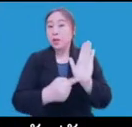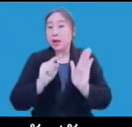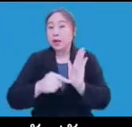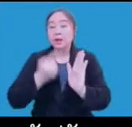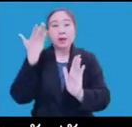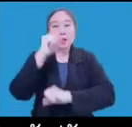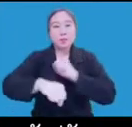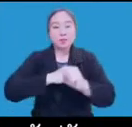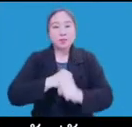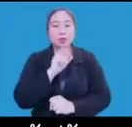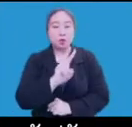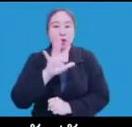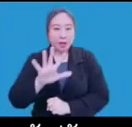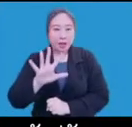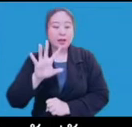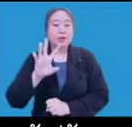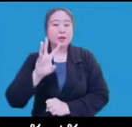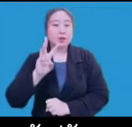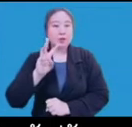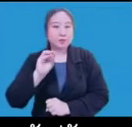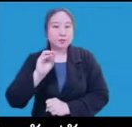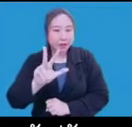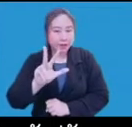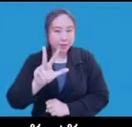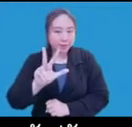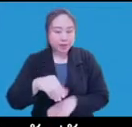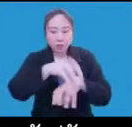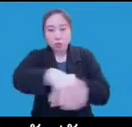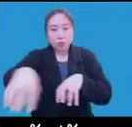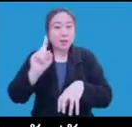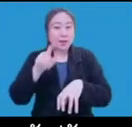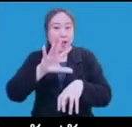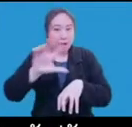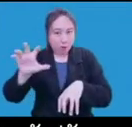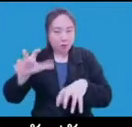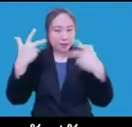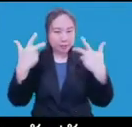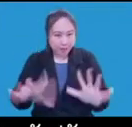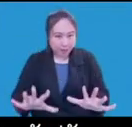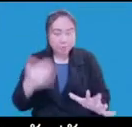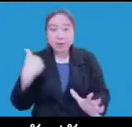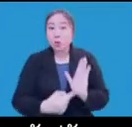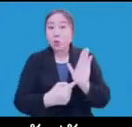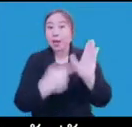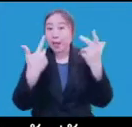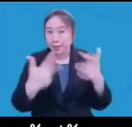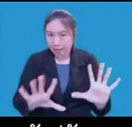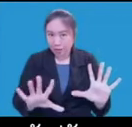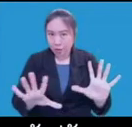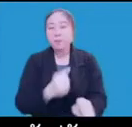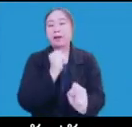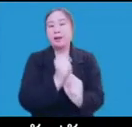งแต่ปี2563ใน 1,500 จุดนะคะหลังจากนั้นเนี่ยพอเราได้ต้นแบบแล้วเ